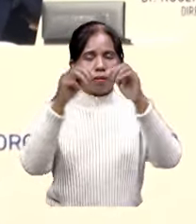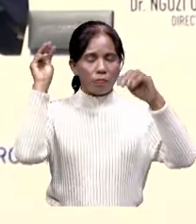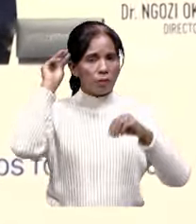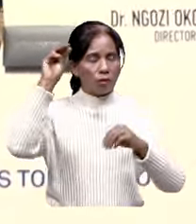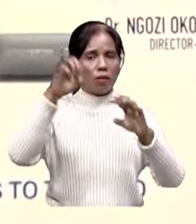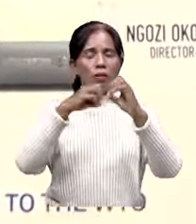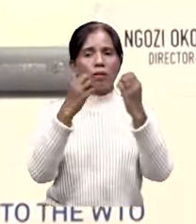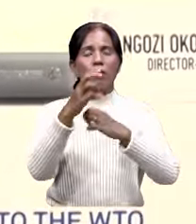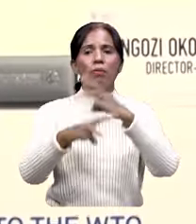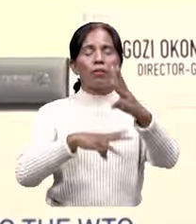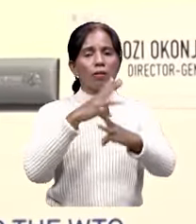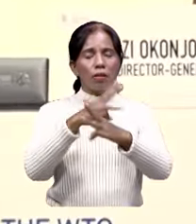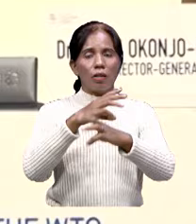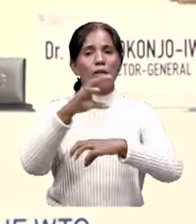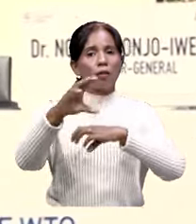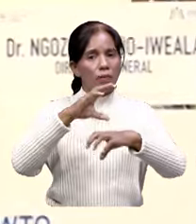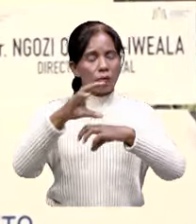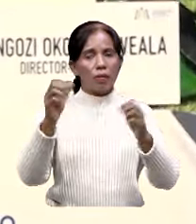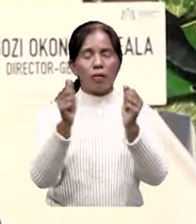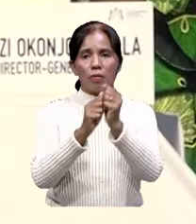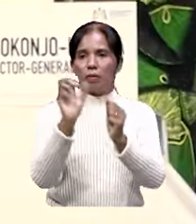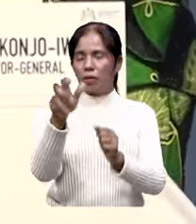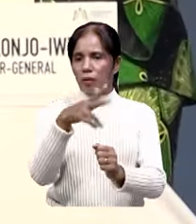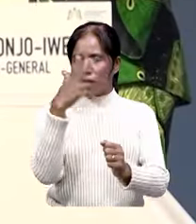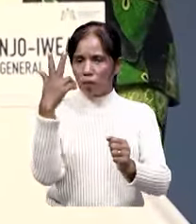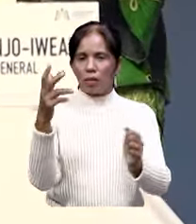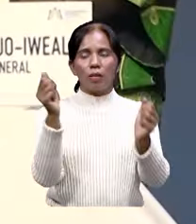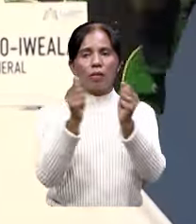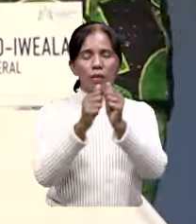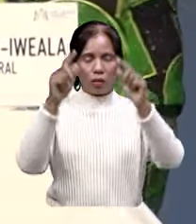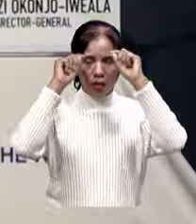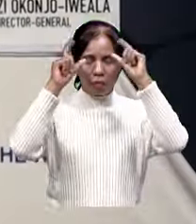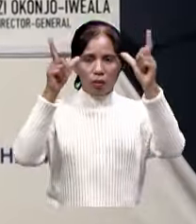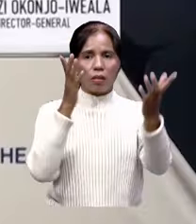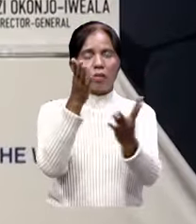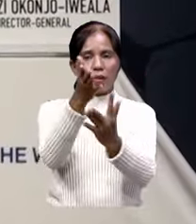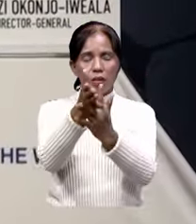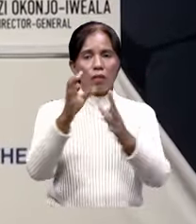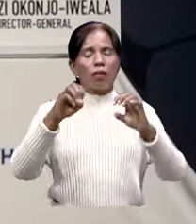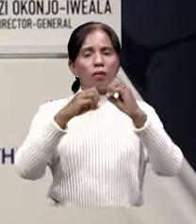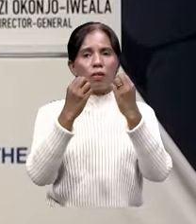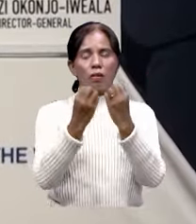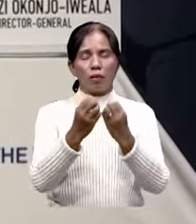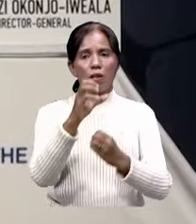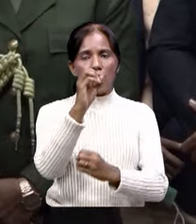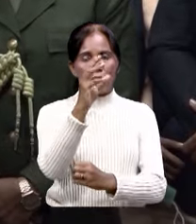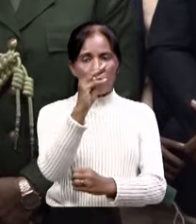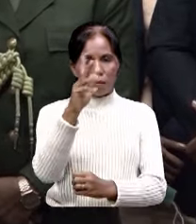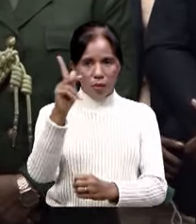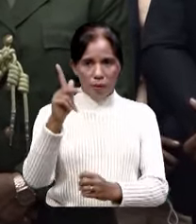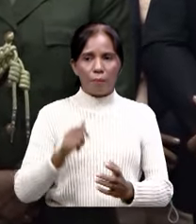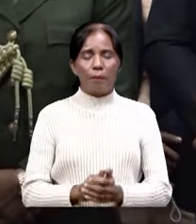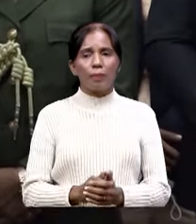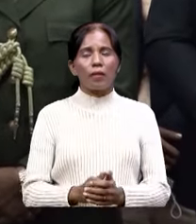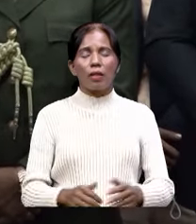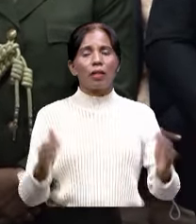Organizația Mondial Comerciu Badalasan Uresin Tolu, hodi oficializa Timor-Leste în adezaun ba Organizația Mondial Refere. I a